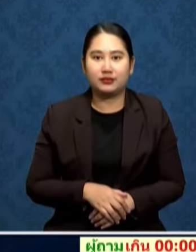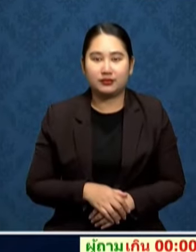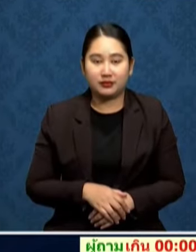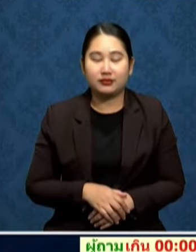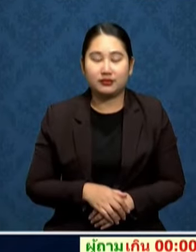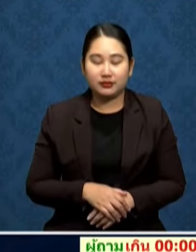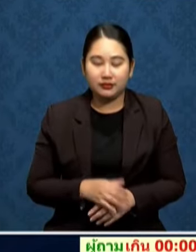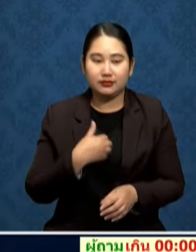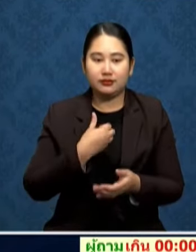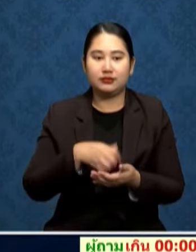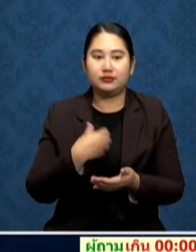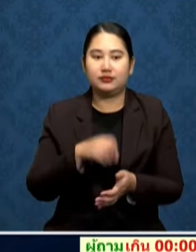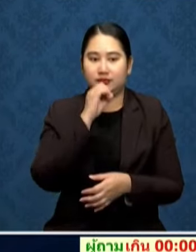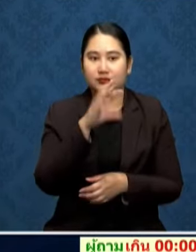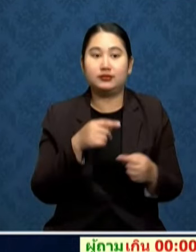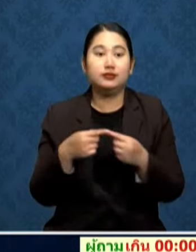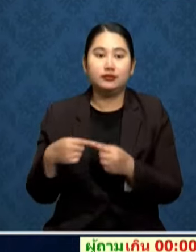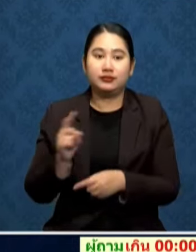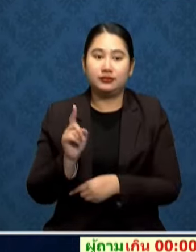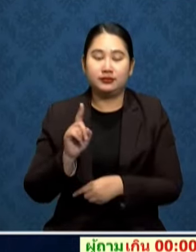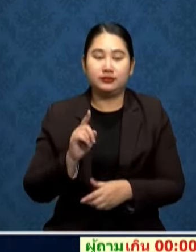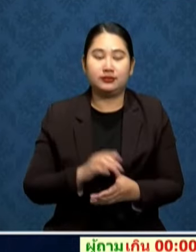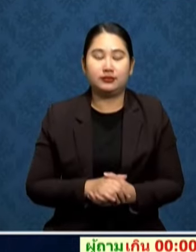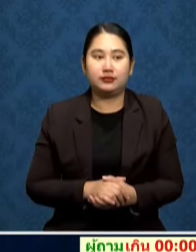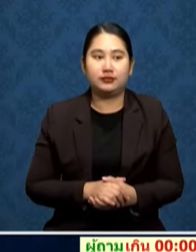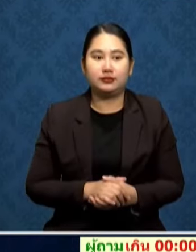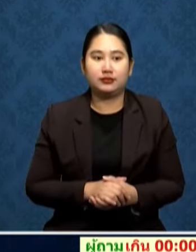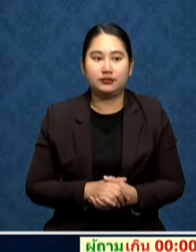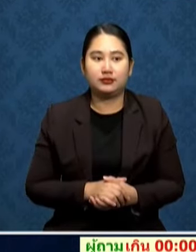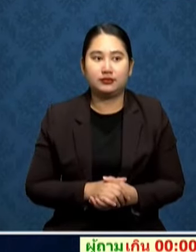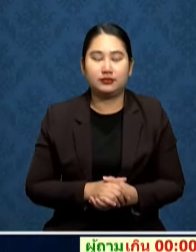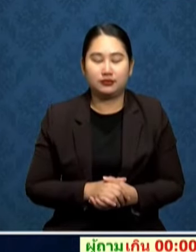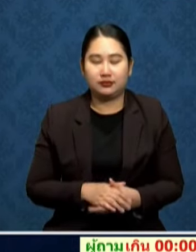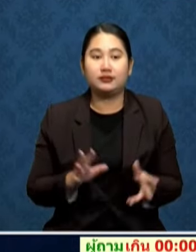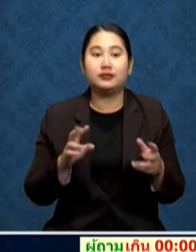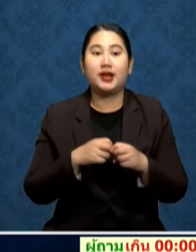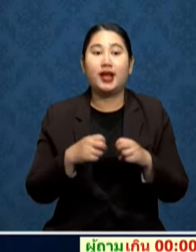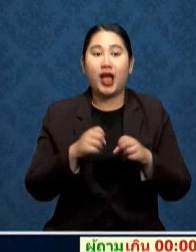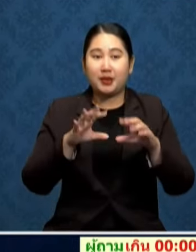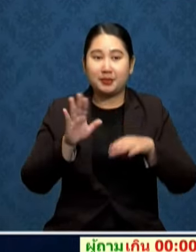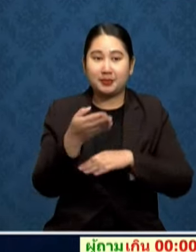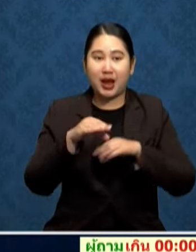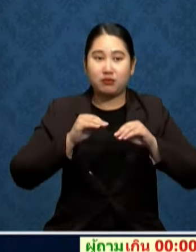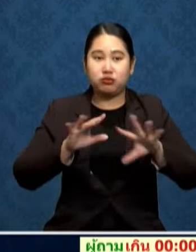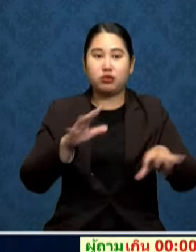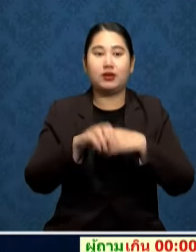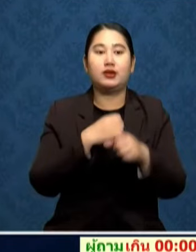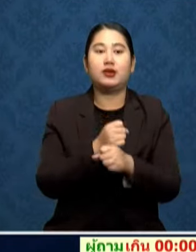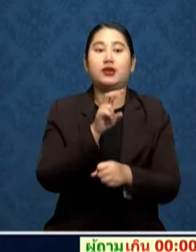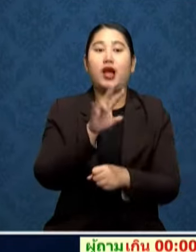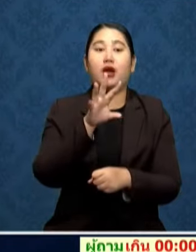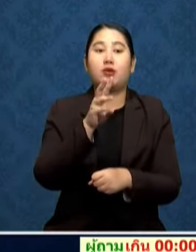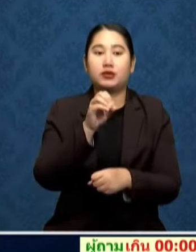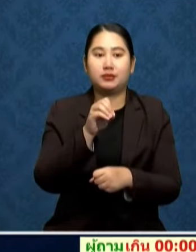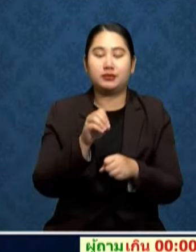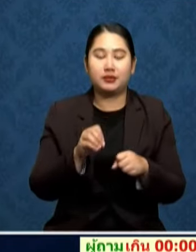ำเรียนต่อเพื่อนสมาชิกเพิ่มเติมครับว่าตั้งแต่เกิดเรื่อง ระบาดมาเนี่ยตั้งแต่ปี60เนี่ยจริงๆมันก็มีม